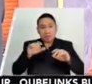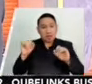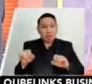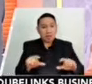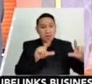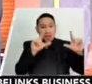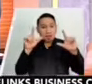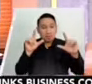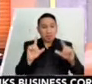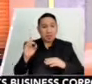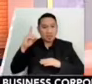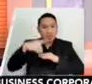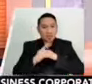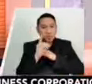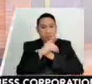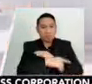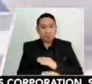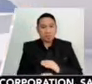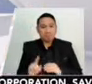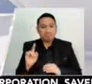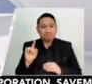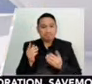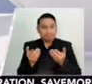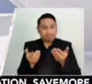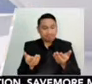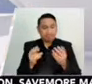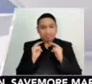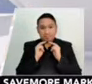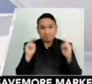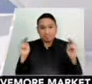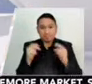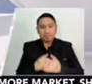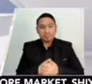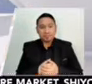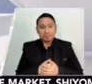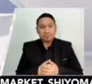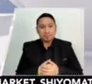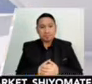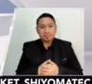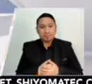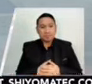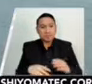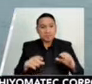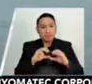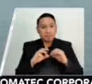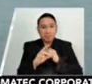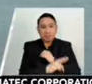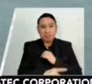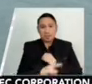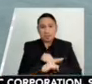may unang balita si Jasmine Gabriel galban ng GMA Regional TV